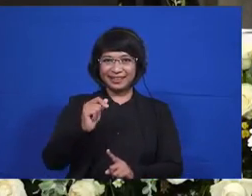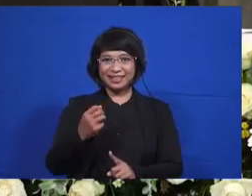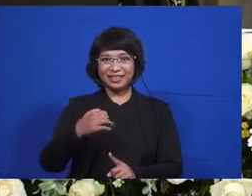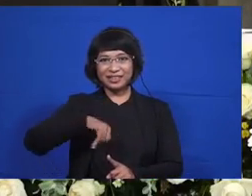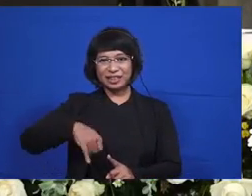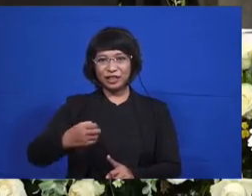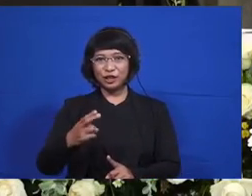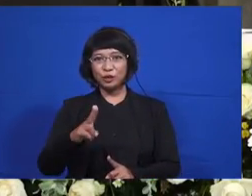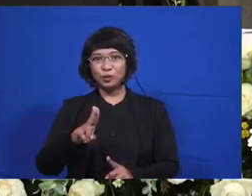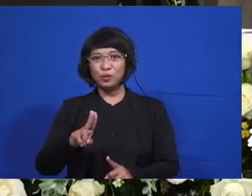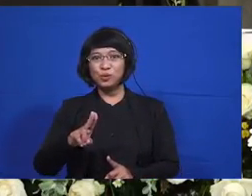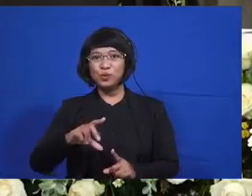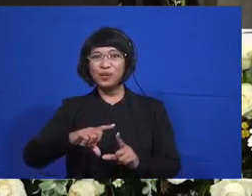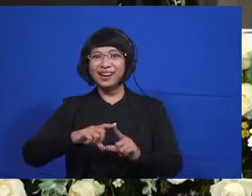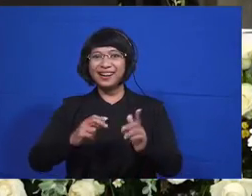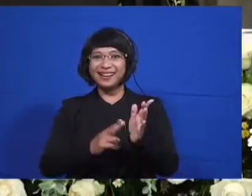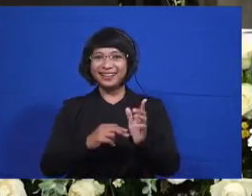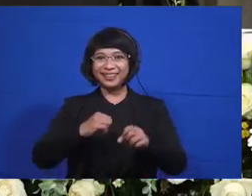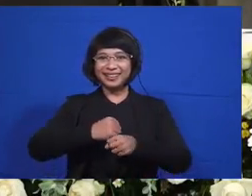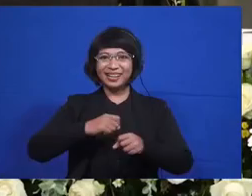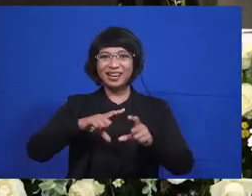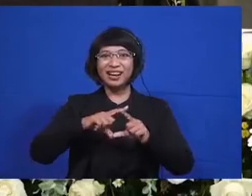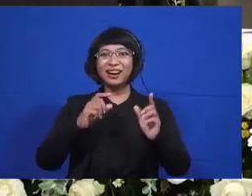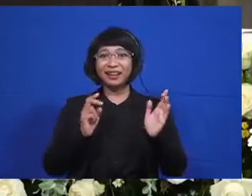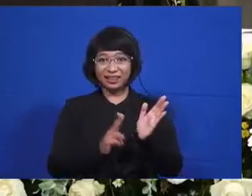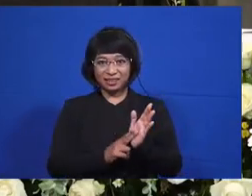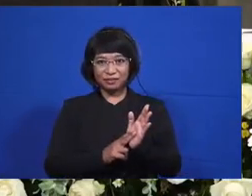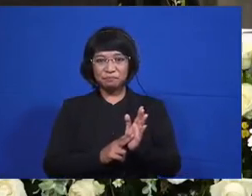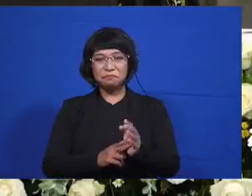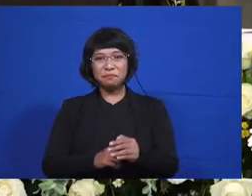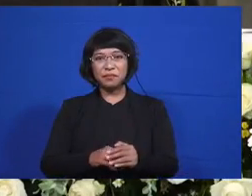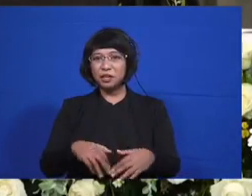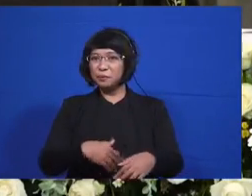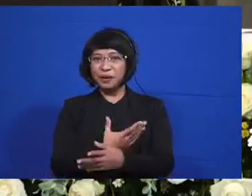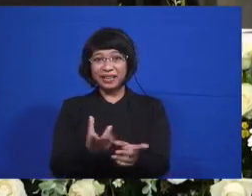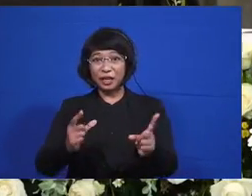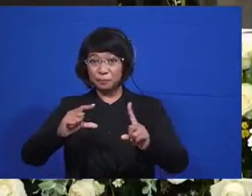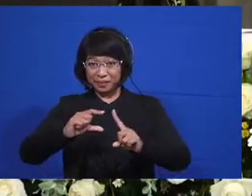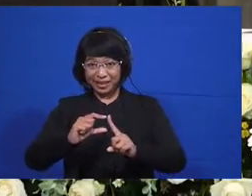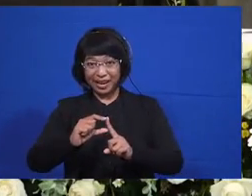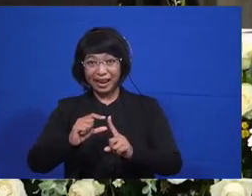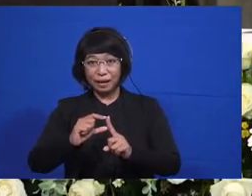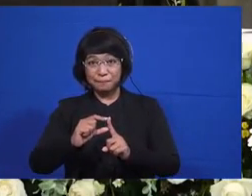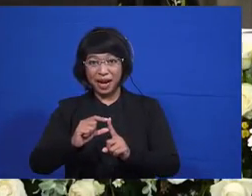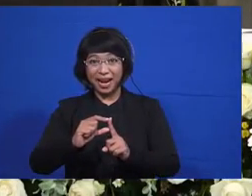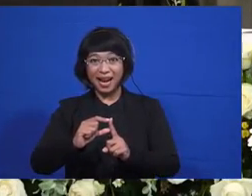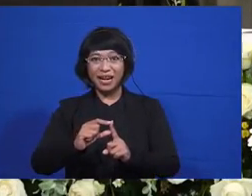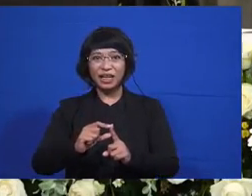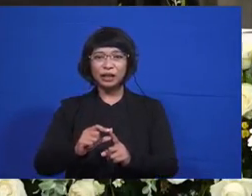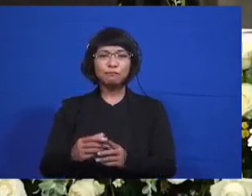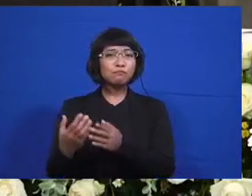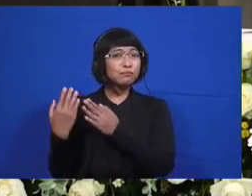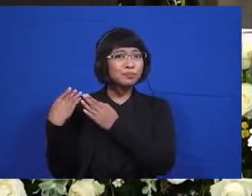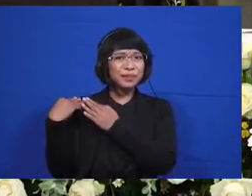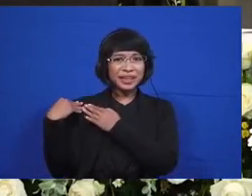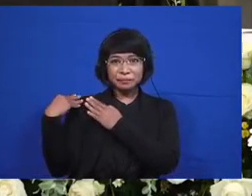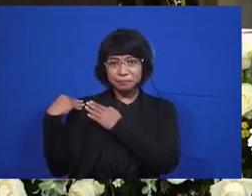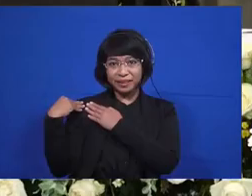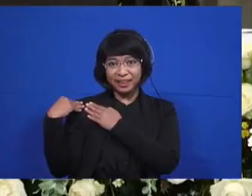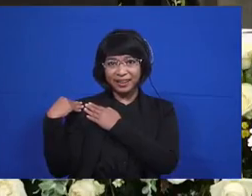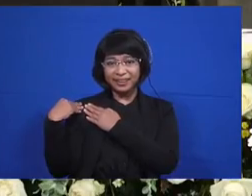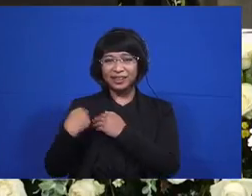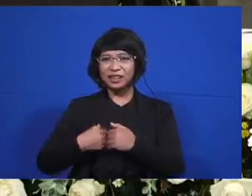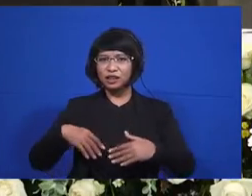ada banyak pengalaman bahagia, namun juga ada pengalaman-pengalaman yang berat, yang susah, yang